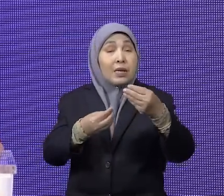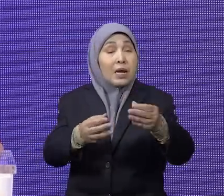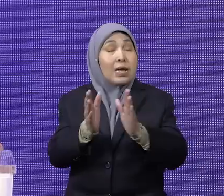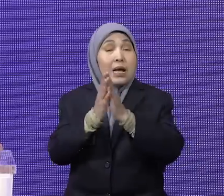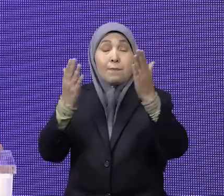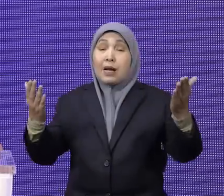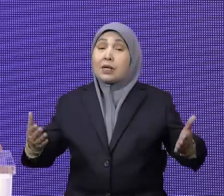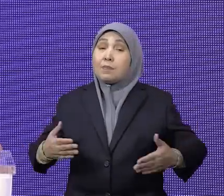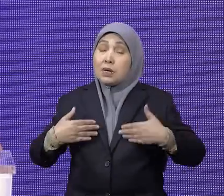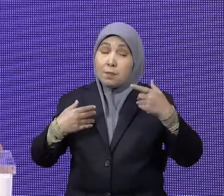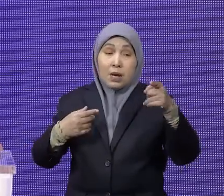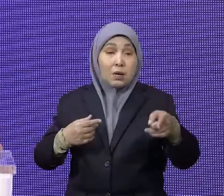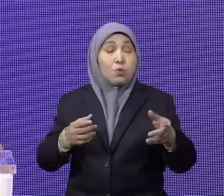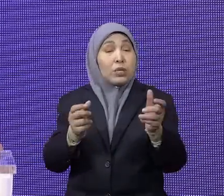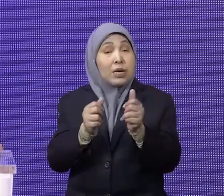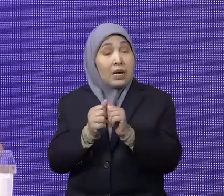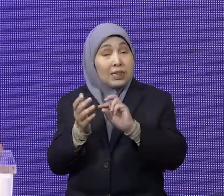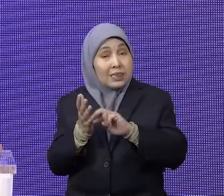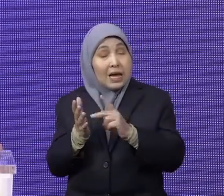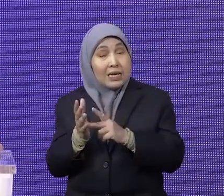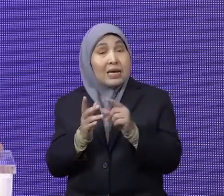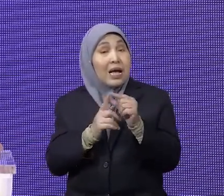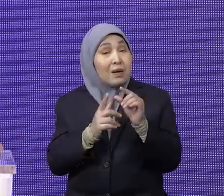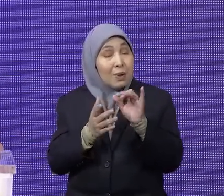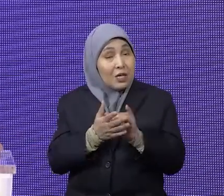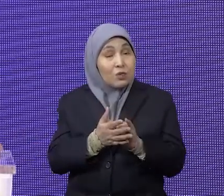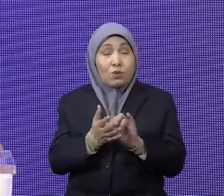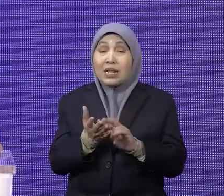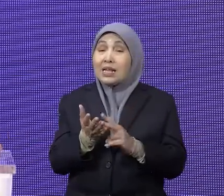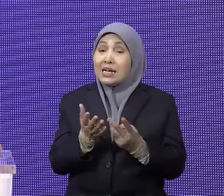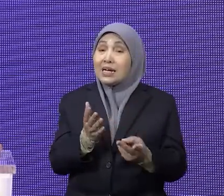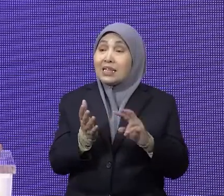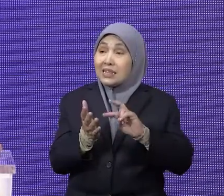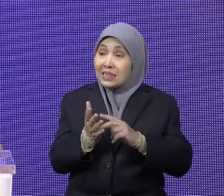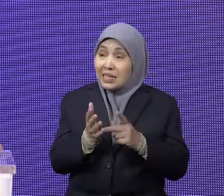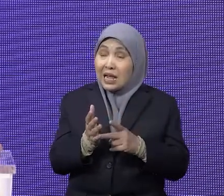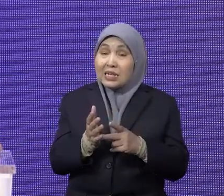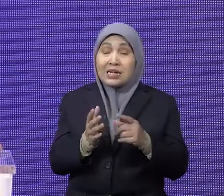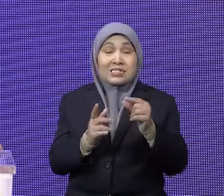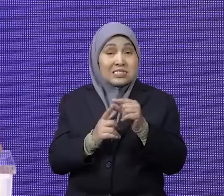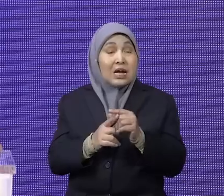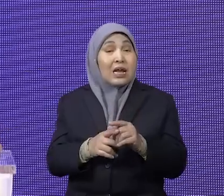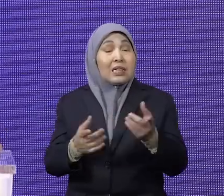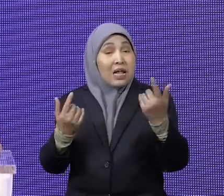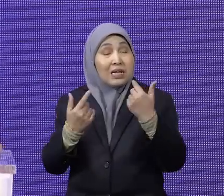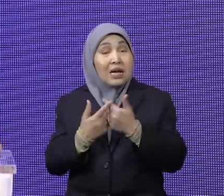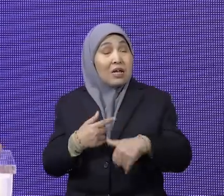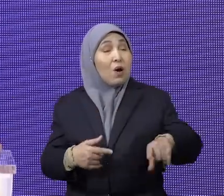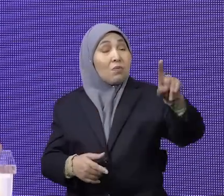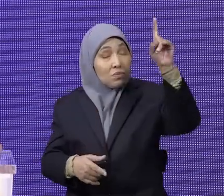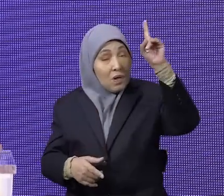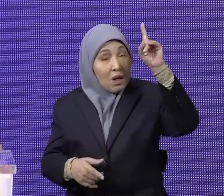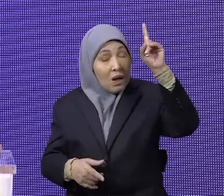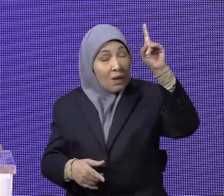memberikan khabar gembira kepadamu dengan tanda. Kalimah tersebut diterjemahkan sebagai tanda, di mana ianya datang daripada sisi